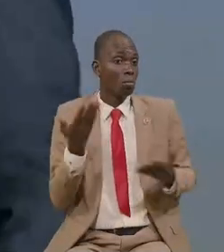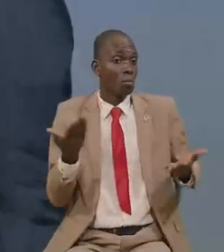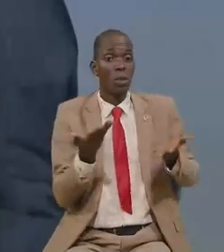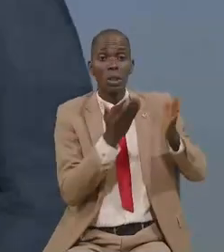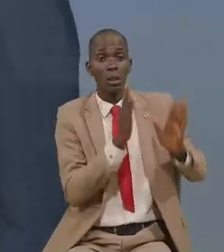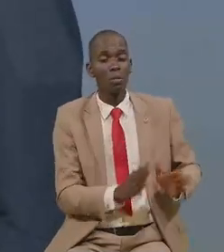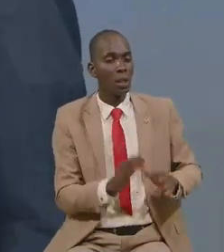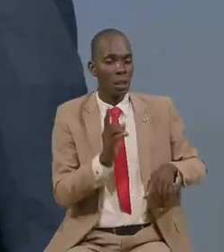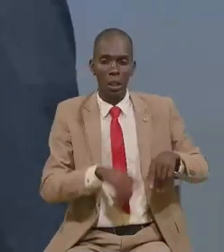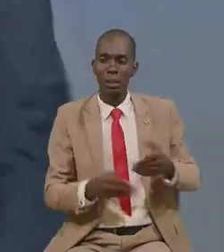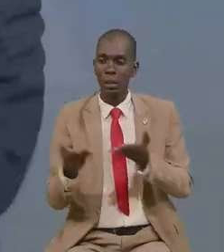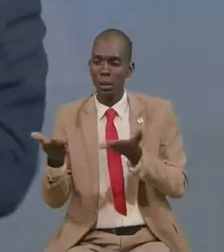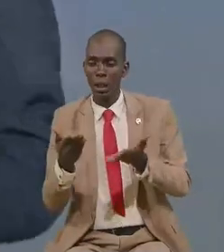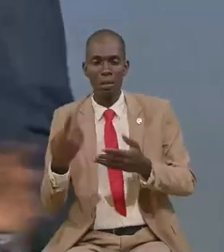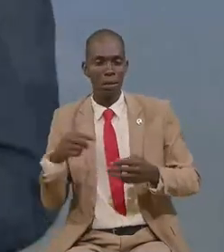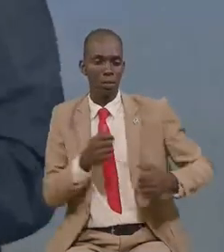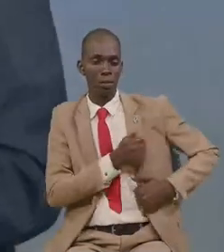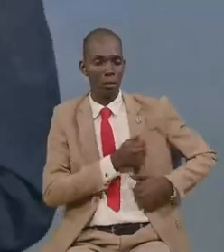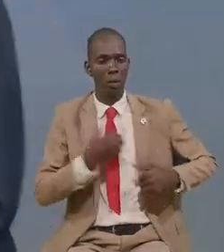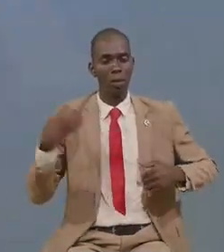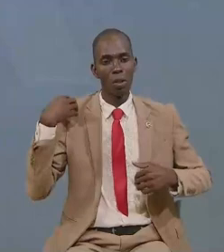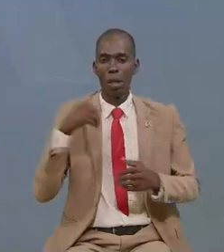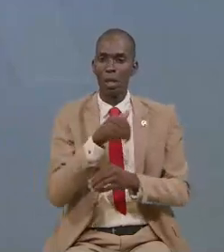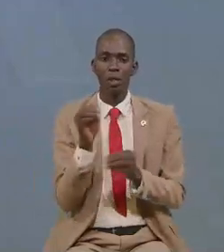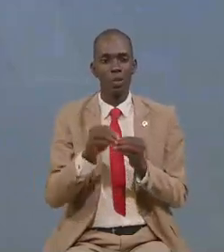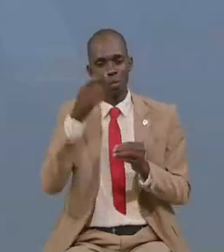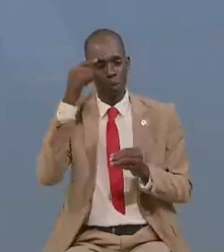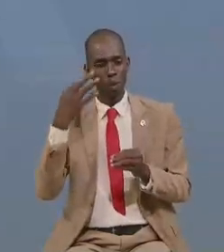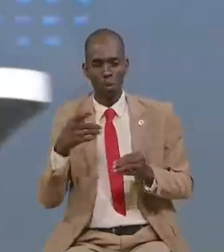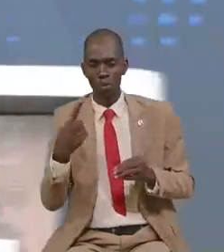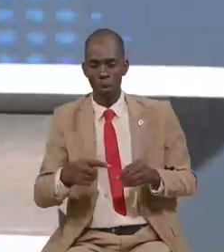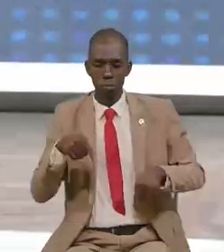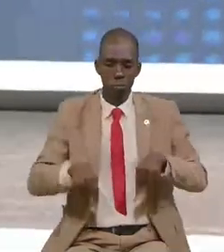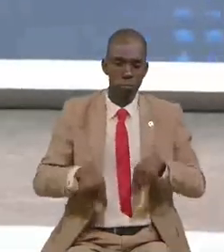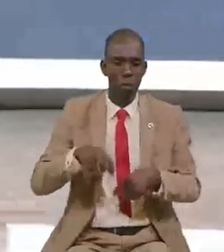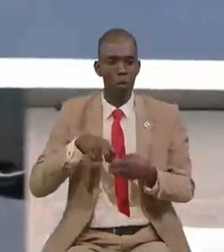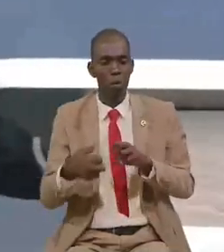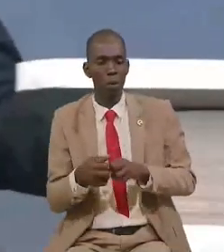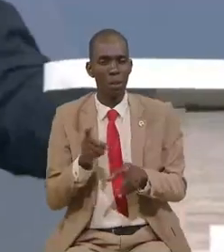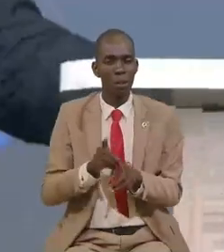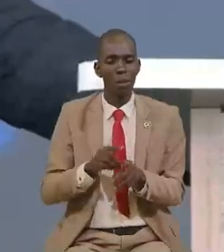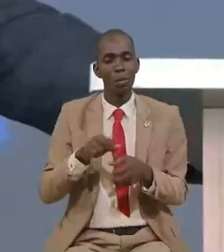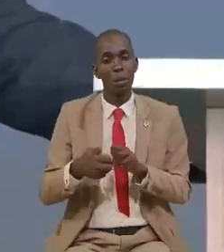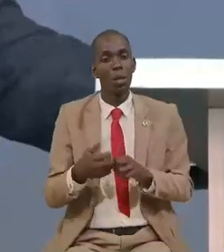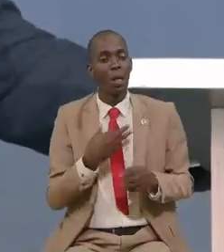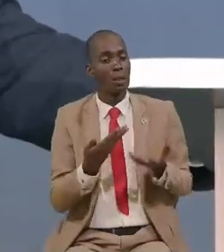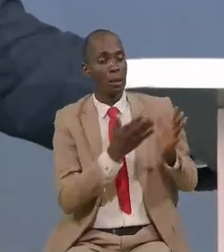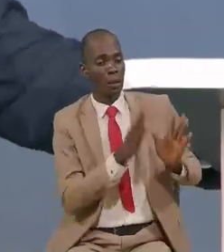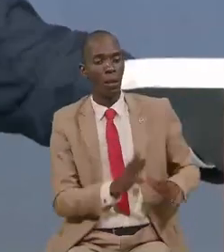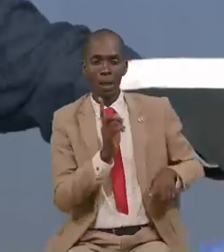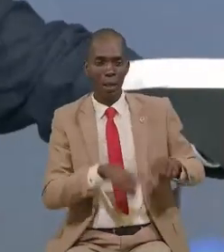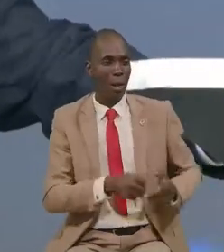le servir à cause de la paralysie, à cause du problème. Et le serviteur ne pouvait rien faire pour